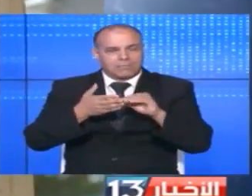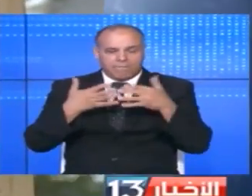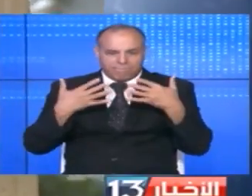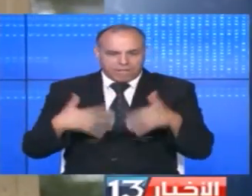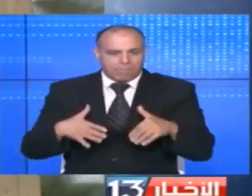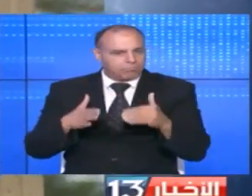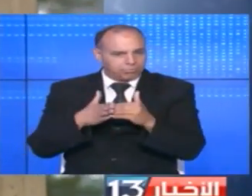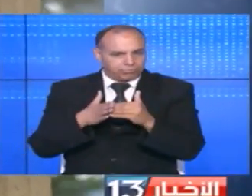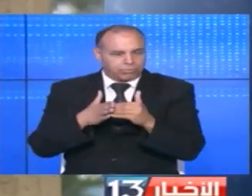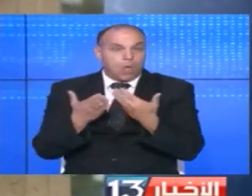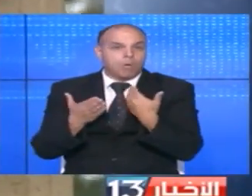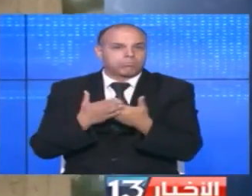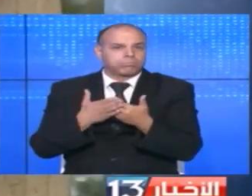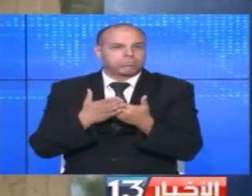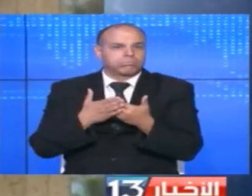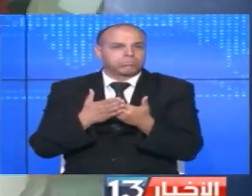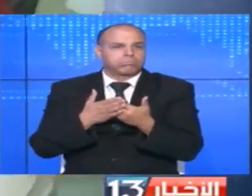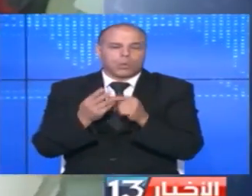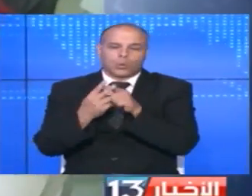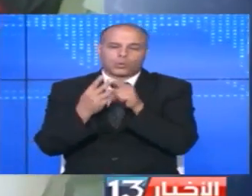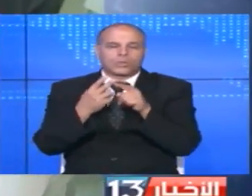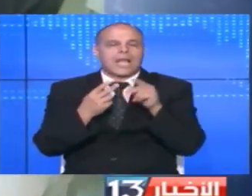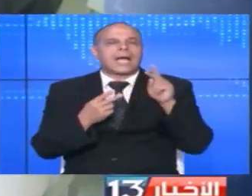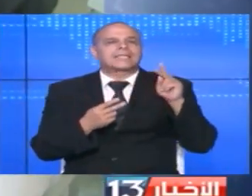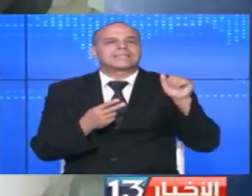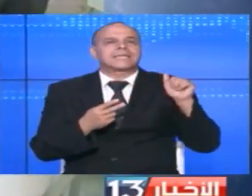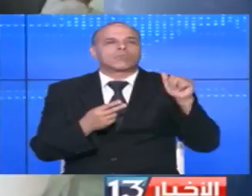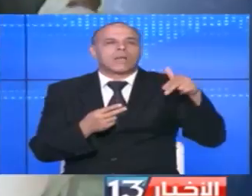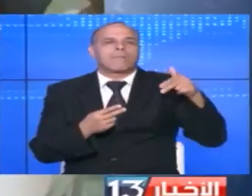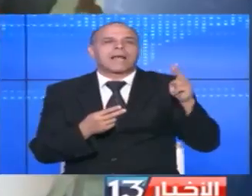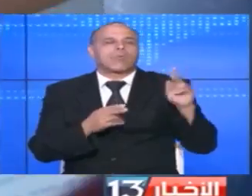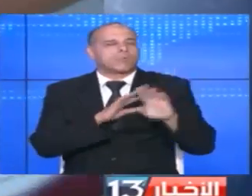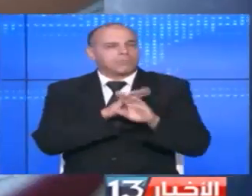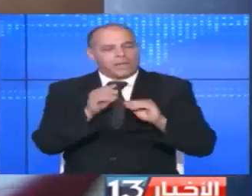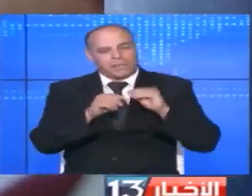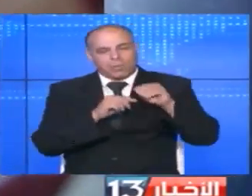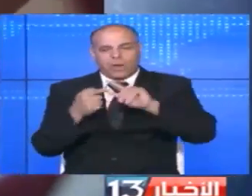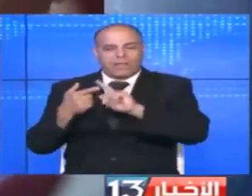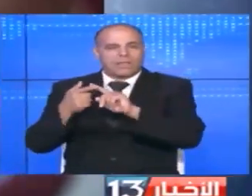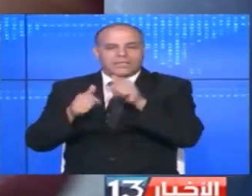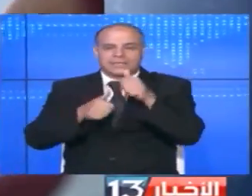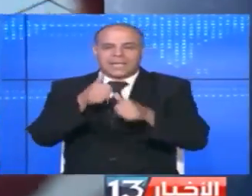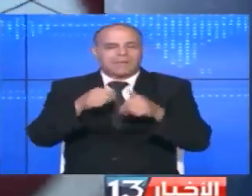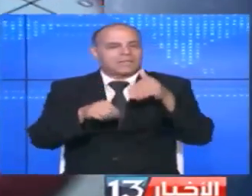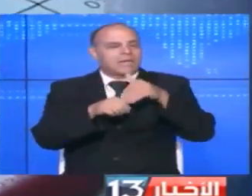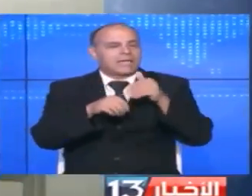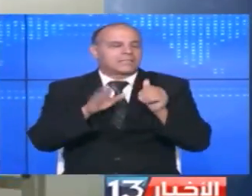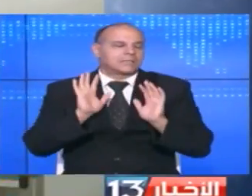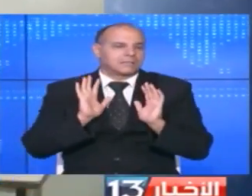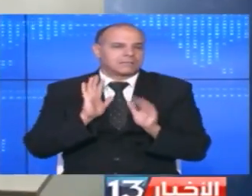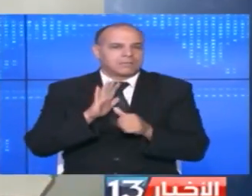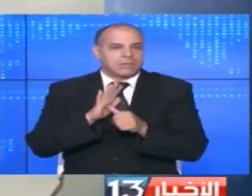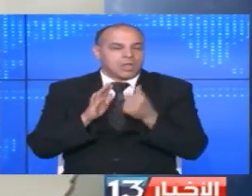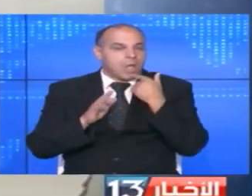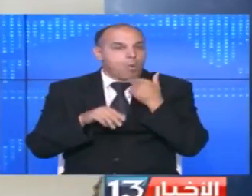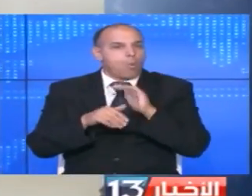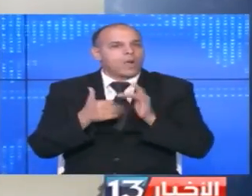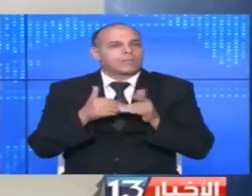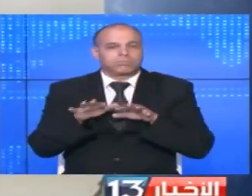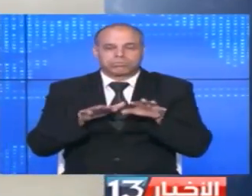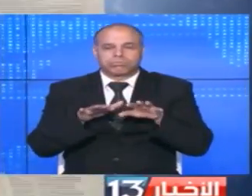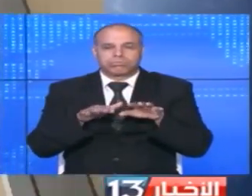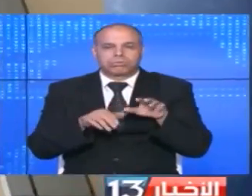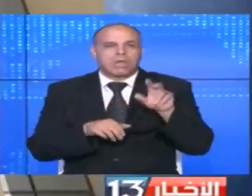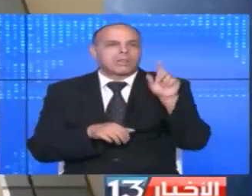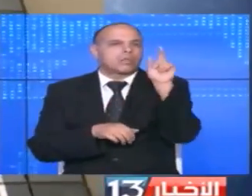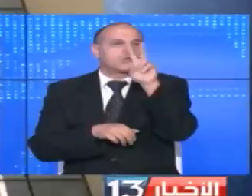يثبت مرور المرشحين قيس الصعيد نبيل القروي الى الدور الثاني للانتخابات الرئاسيه المزمع اجراؤه يوم